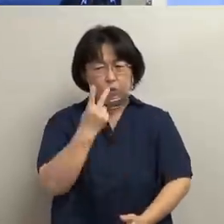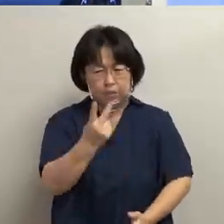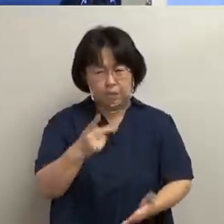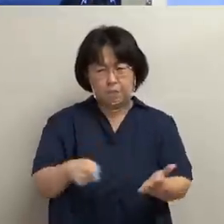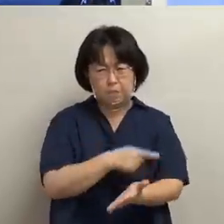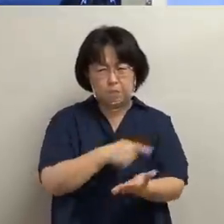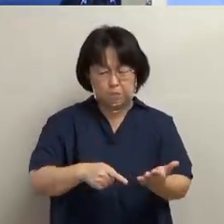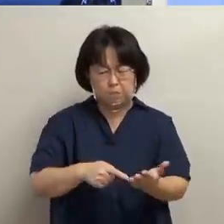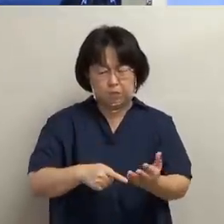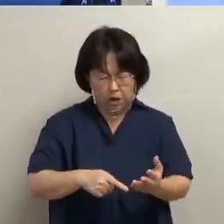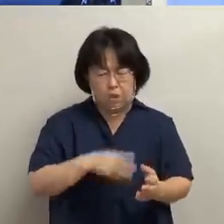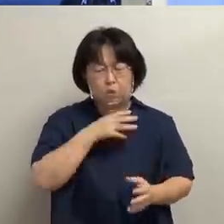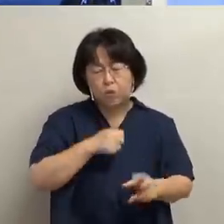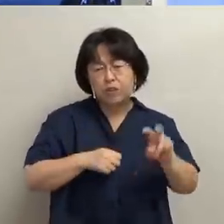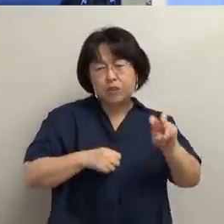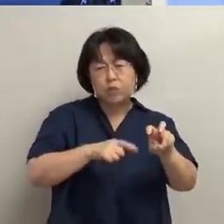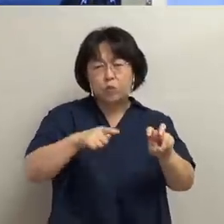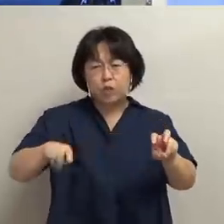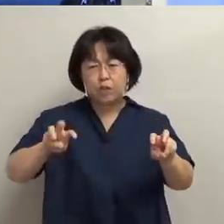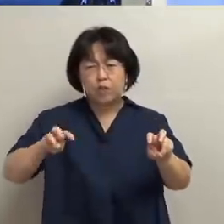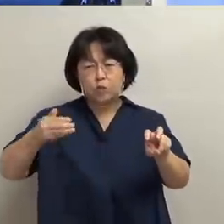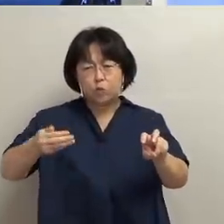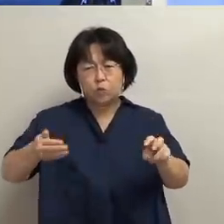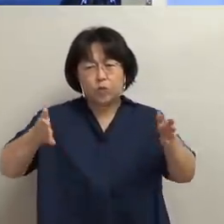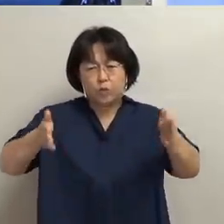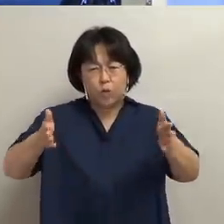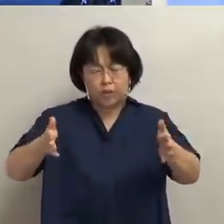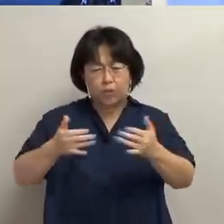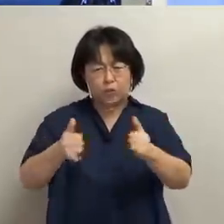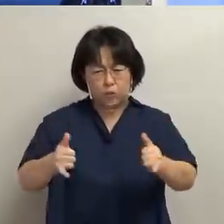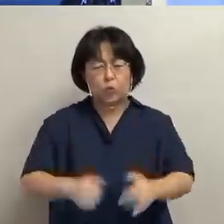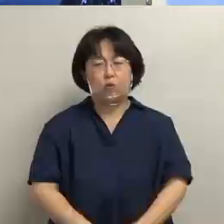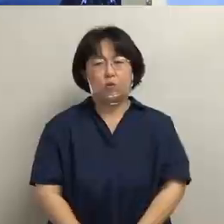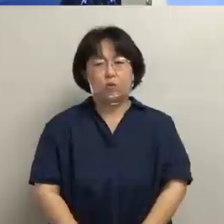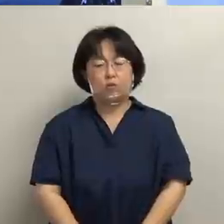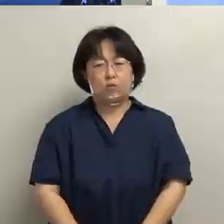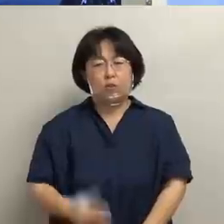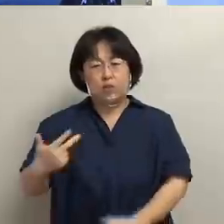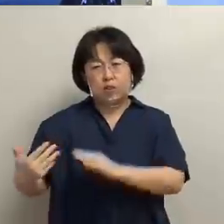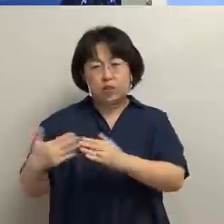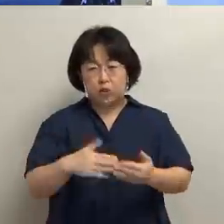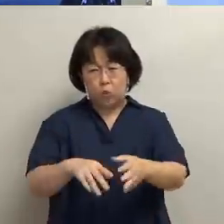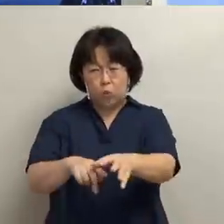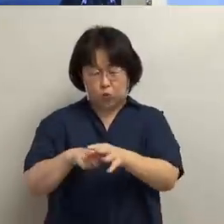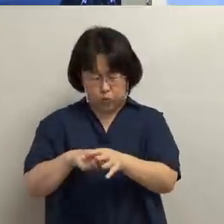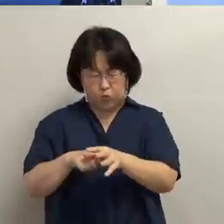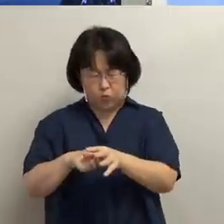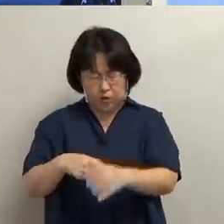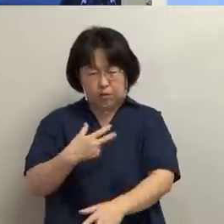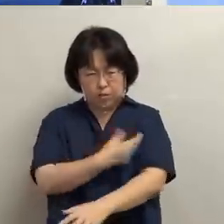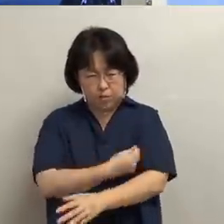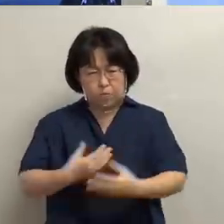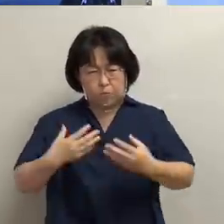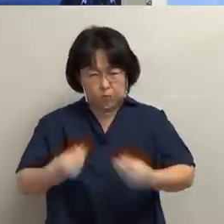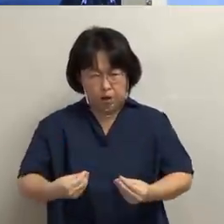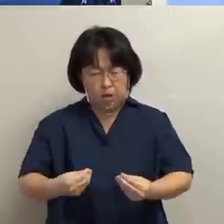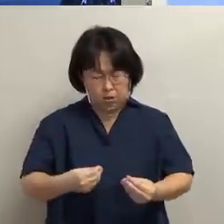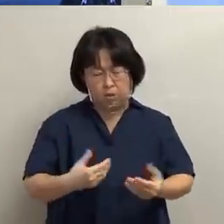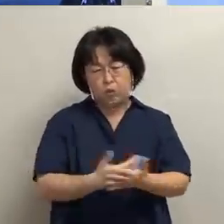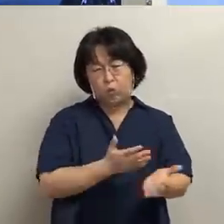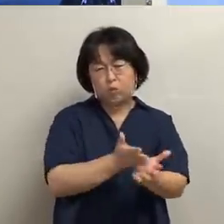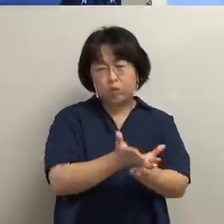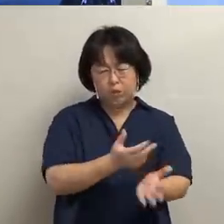ですすでに接種を受けた方市町村や職域で接しを受けた方も対象とさせていただきます